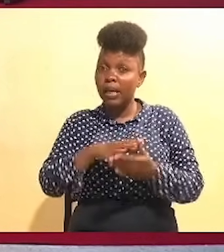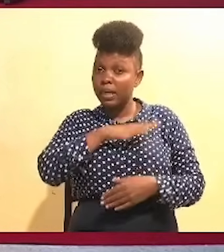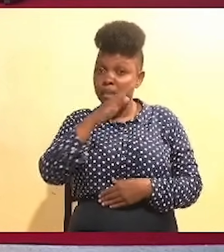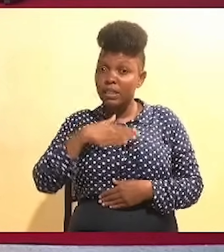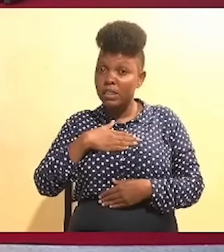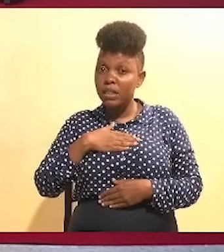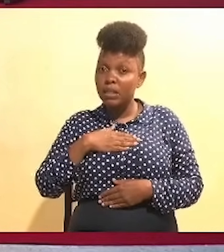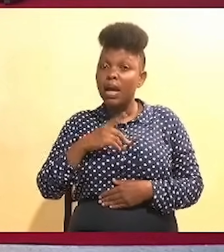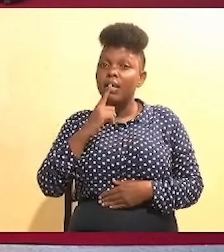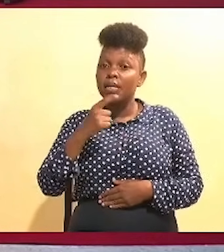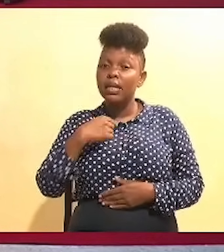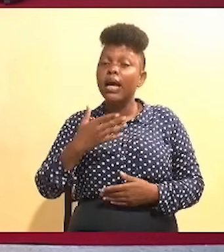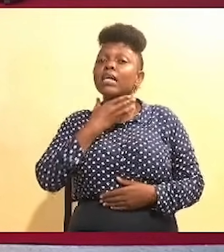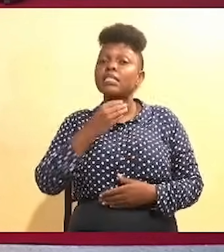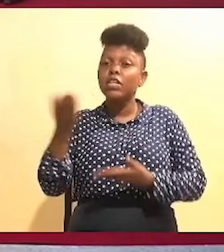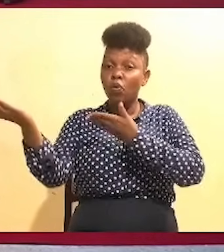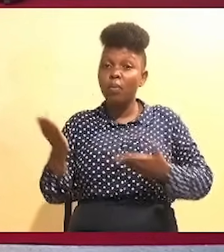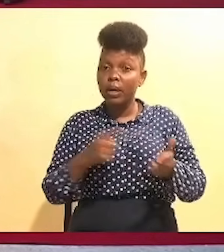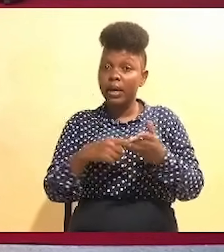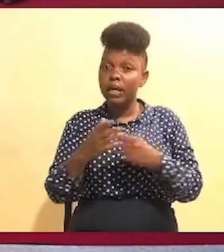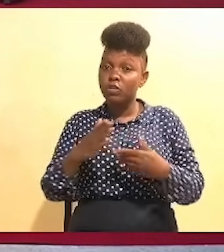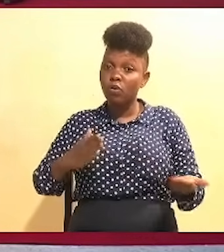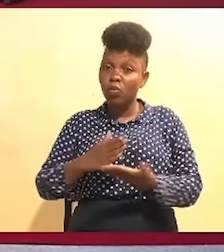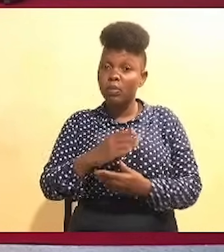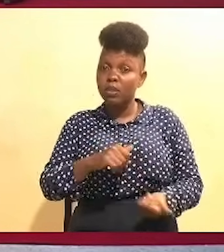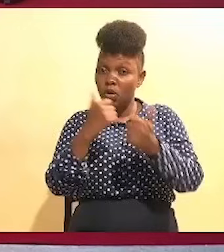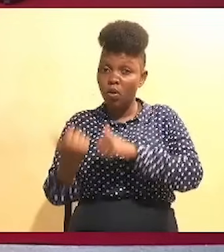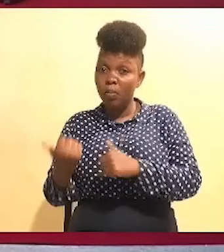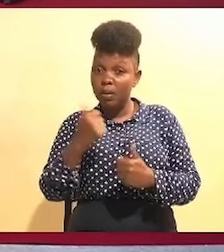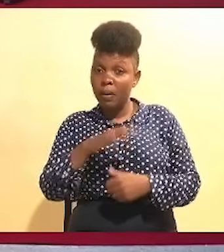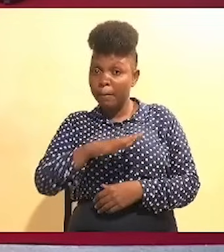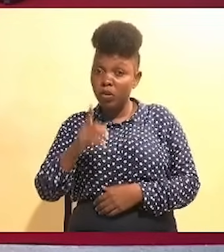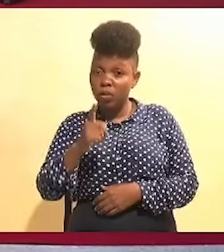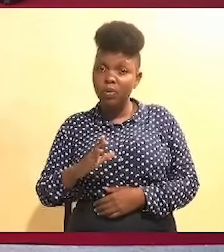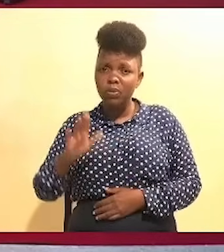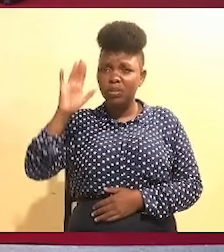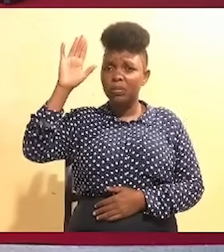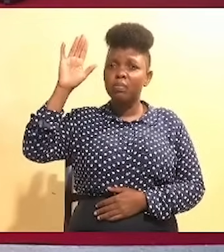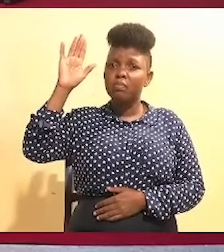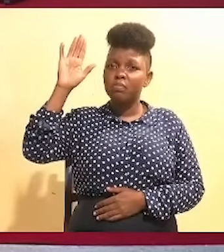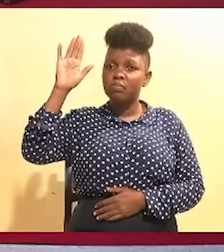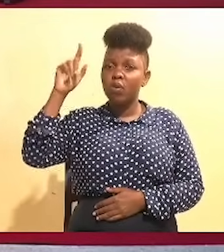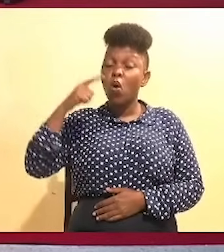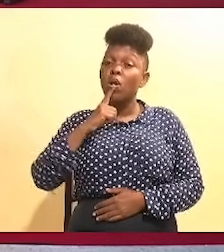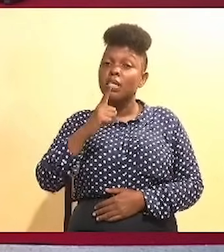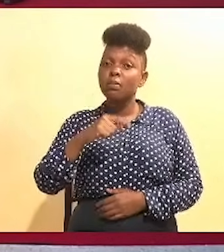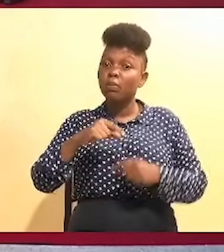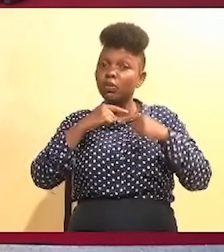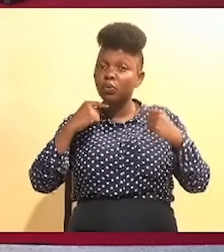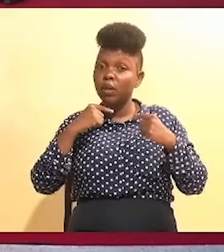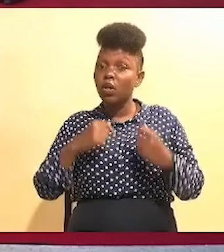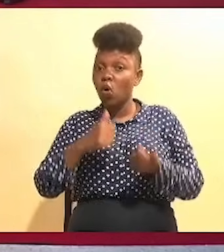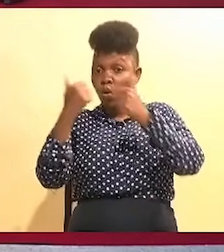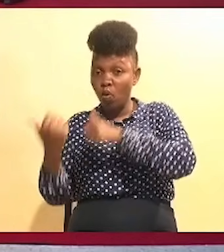nahitaji kumpokea Yesu kwa njia ya ubatizo. Mahali uliponyosha mkono wako, mahali uliponyosha mkono wako, nasema mchungaji,